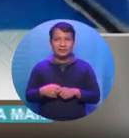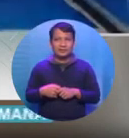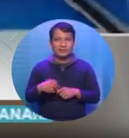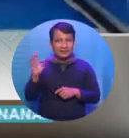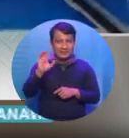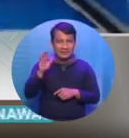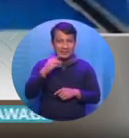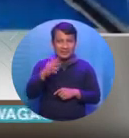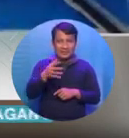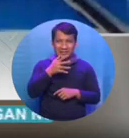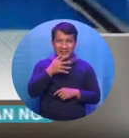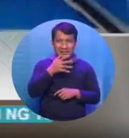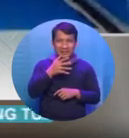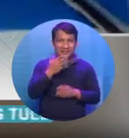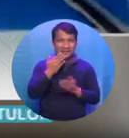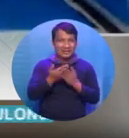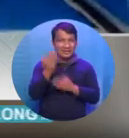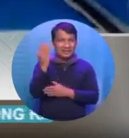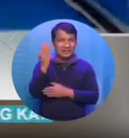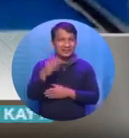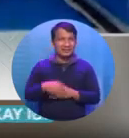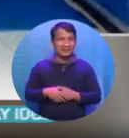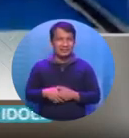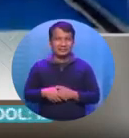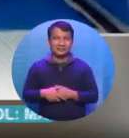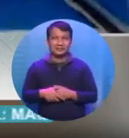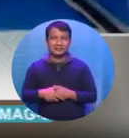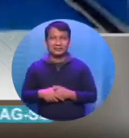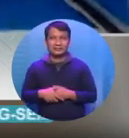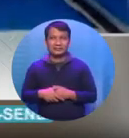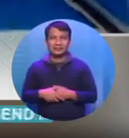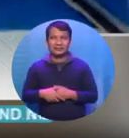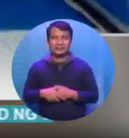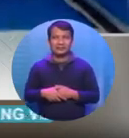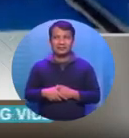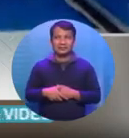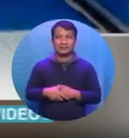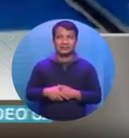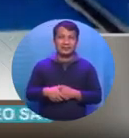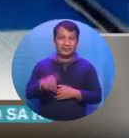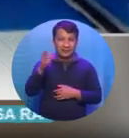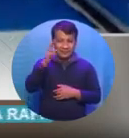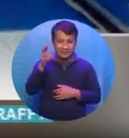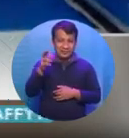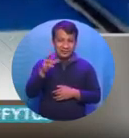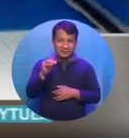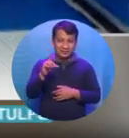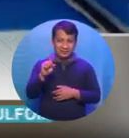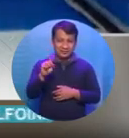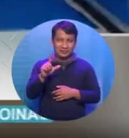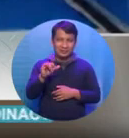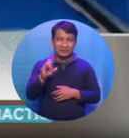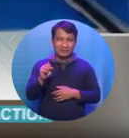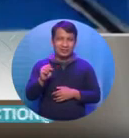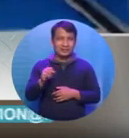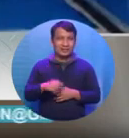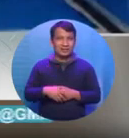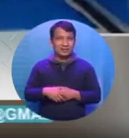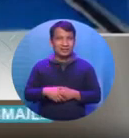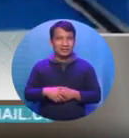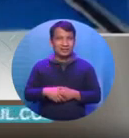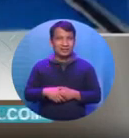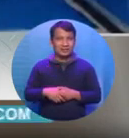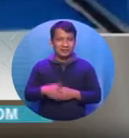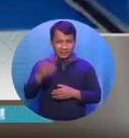Hello, Nanay. Magandang tanghali po, Nay. Anong pangalan ni Nanay? Rosalina Abariento. Ma'am Rosalina,